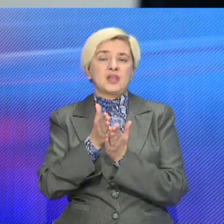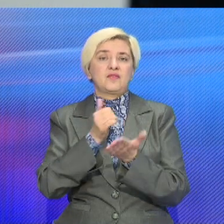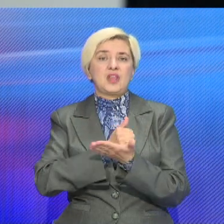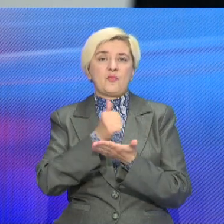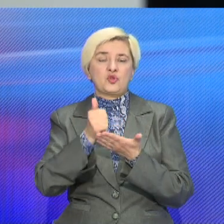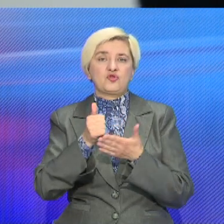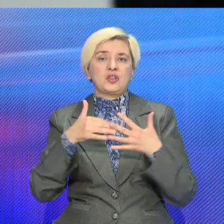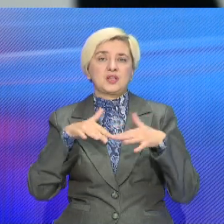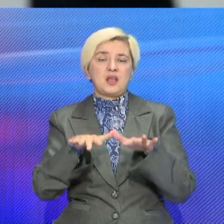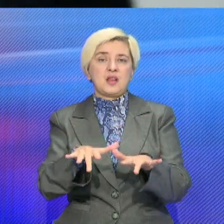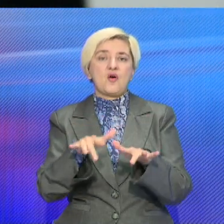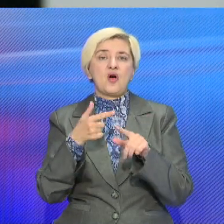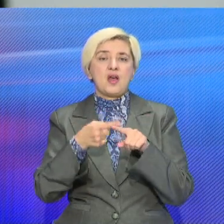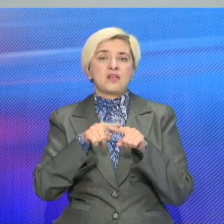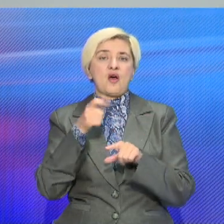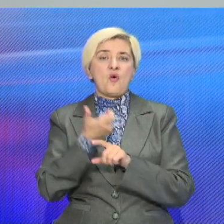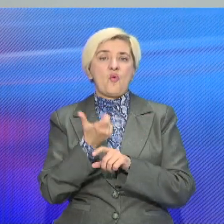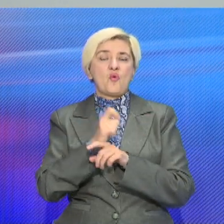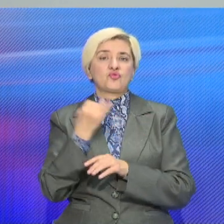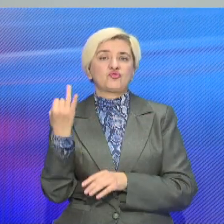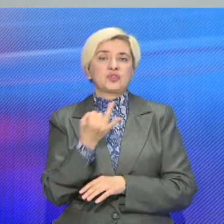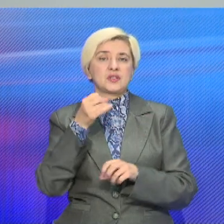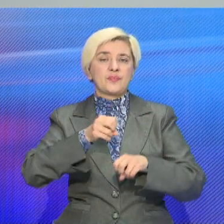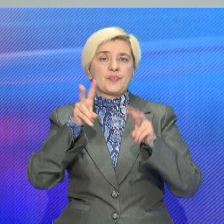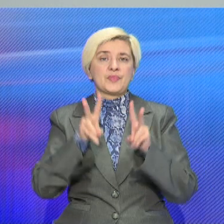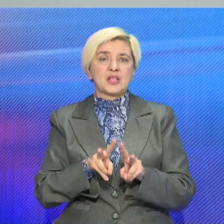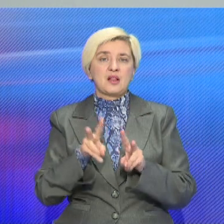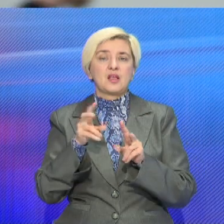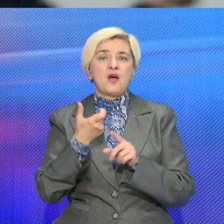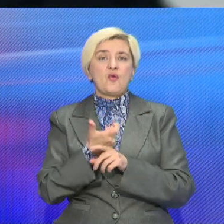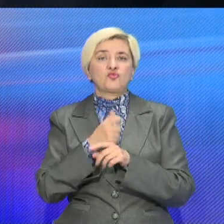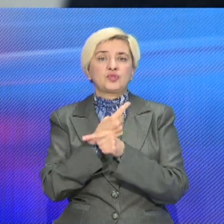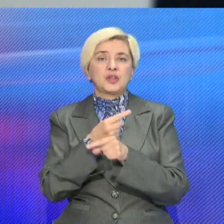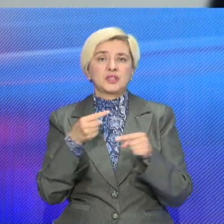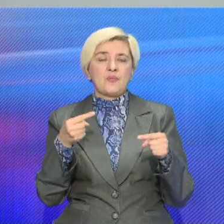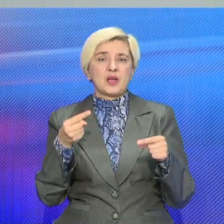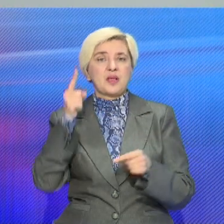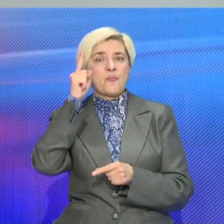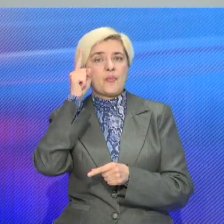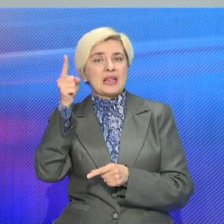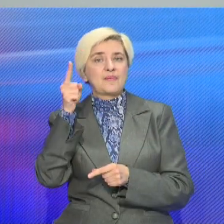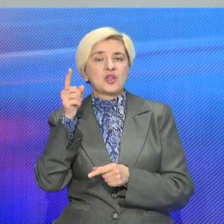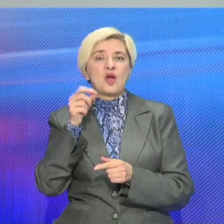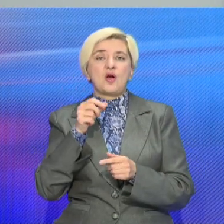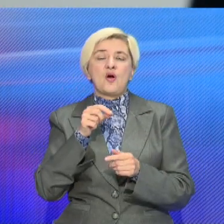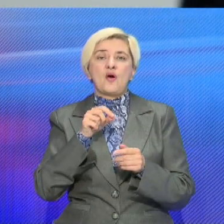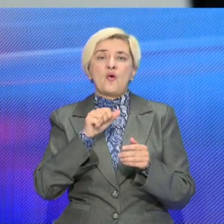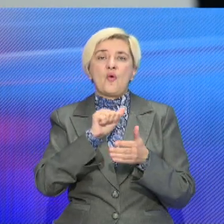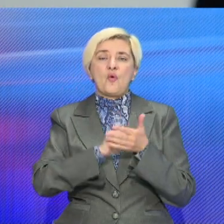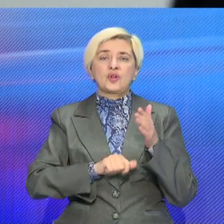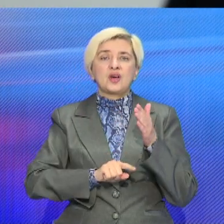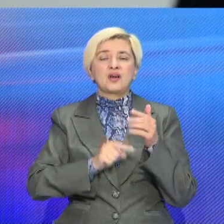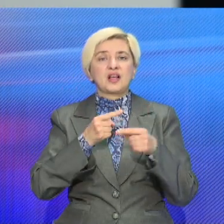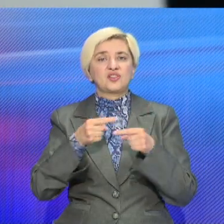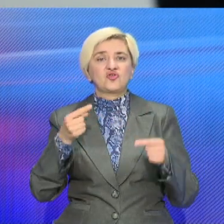очень интересная специальность, очень разнообразные предметы, вплоть до от различных иностранных языков